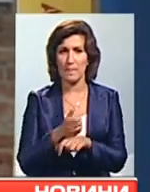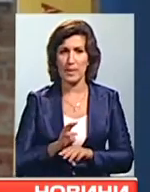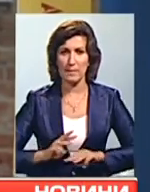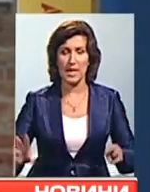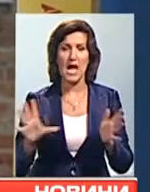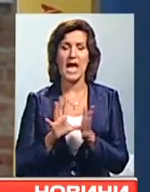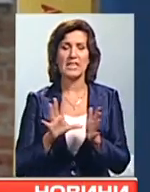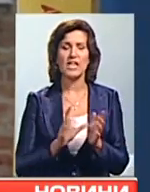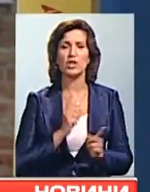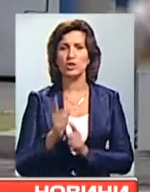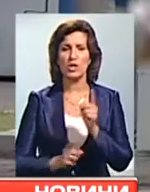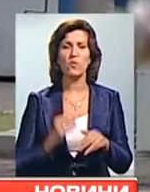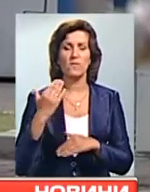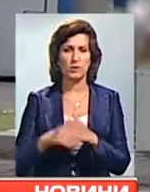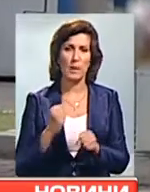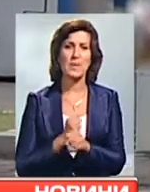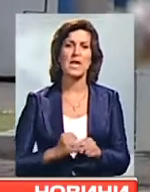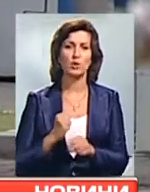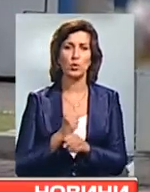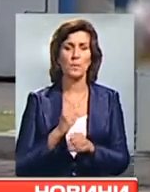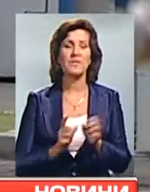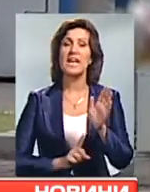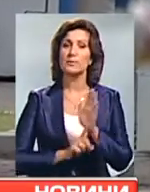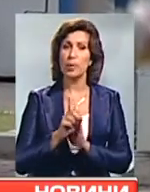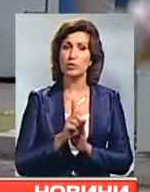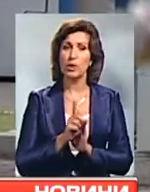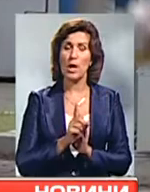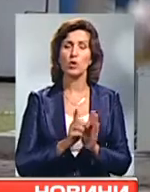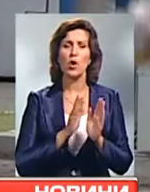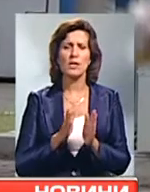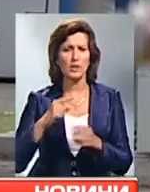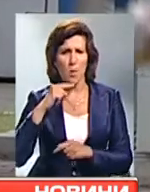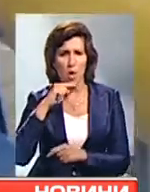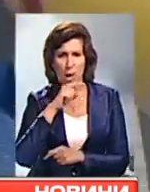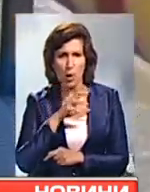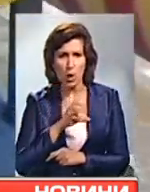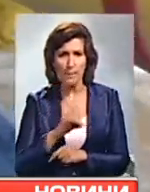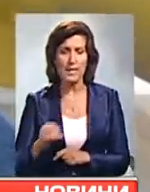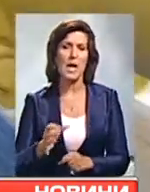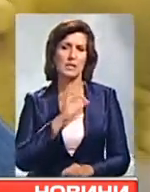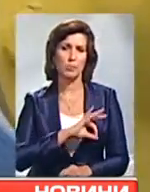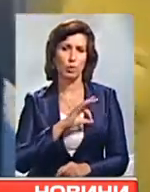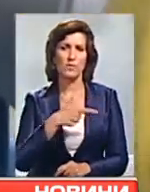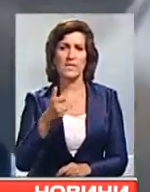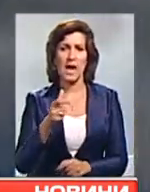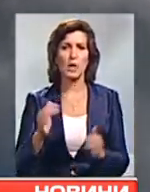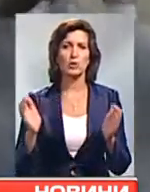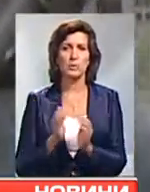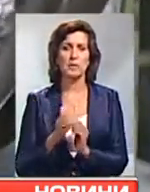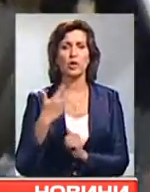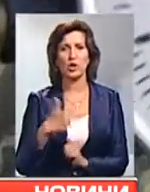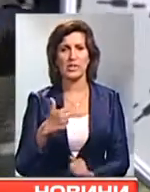прем'єр. Енергетичні реформи уже працюють. З початку режиму економії, за словами Яценюка, споживання